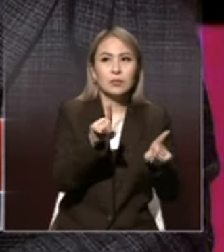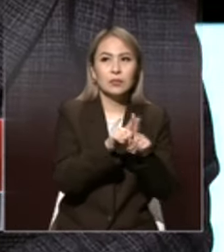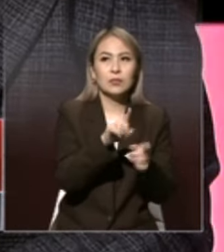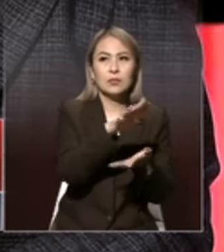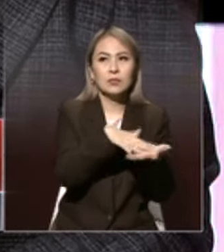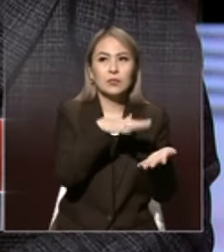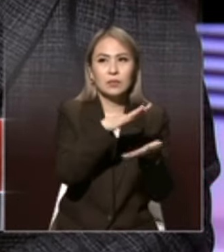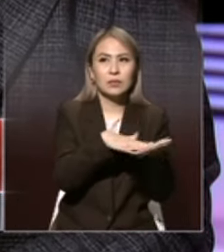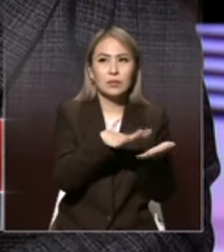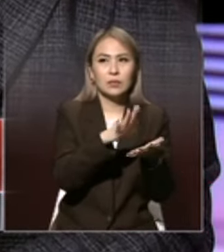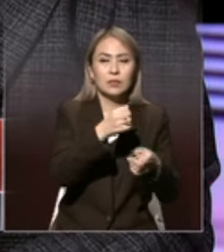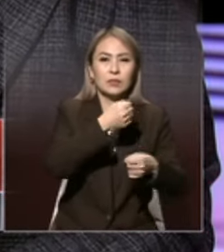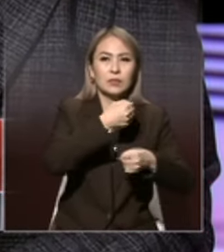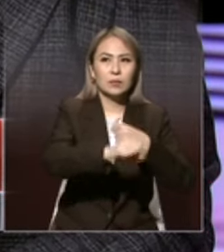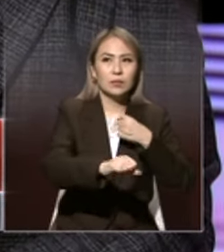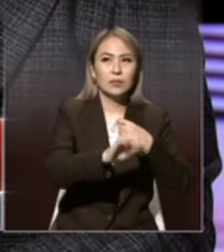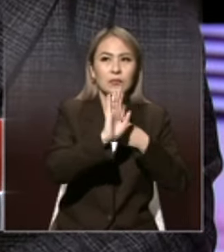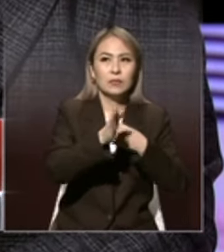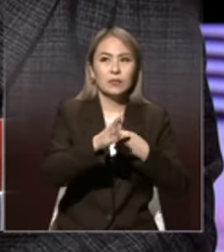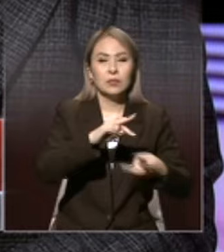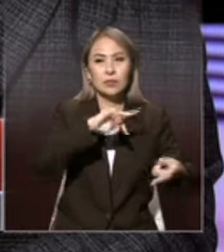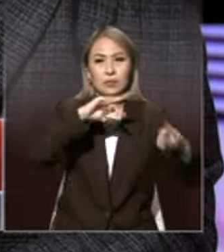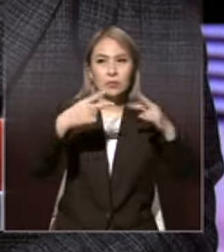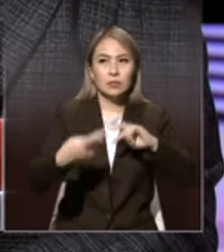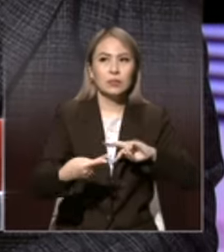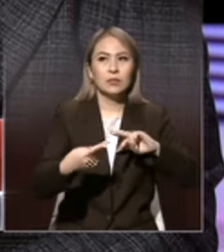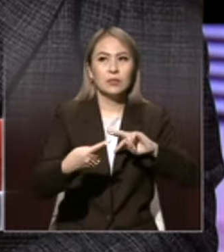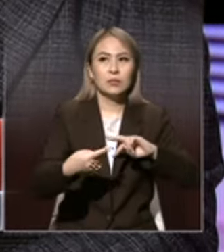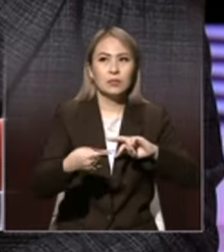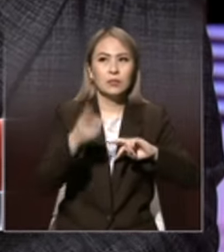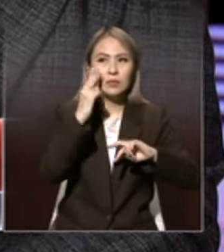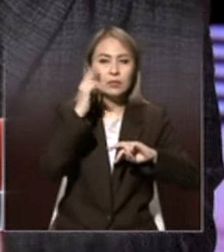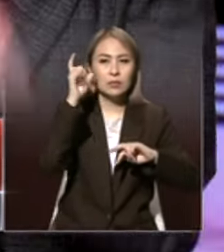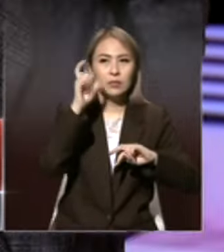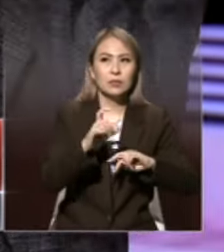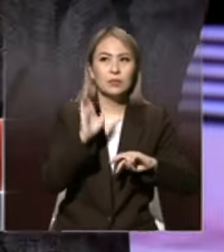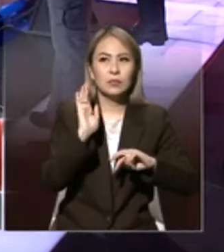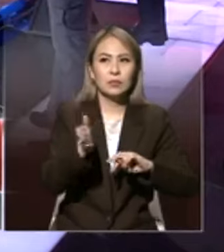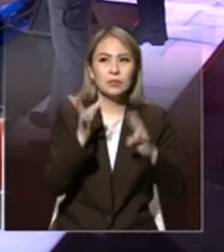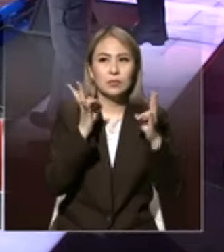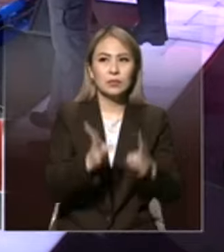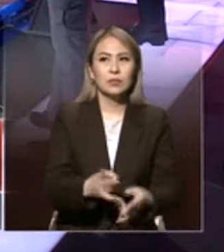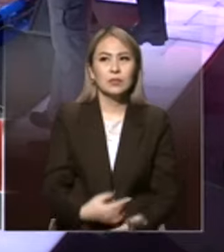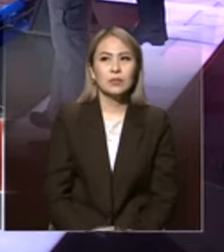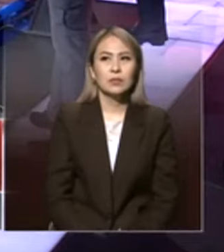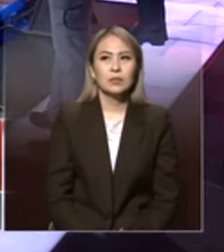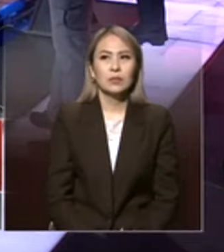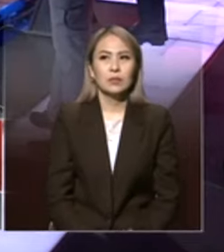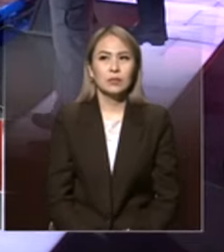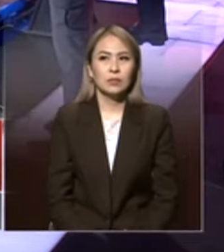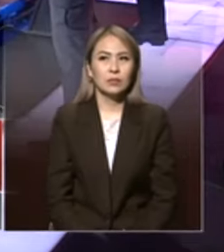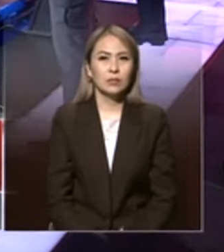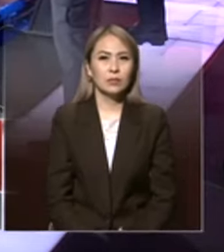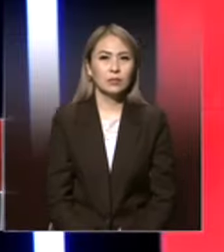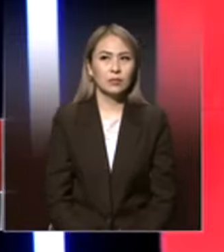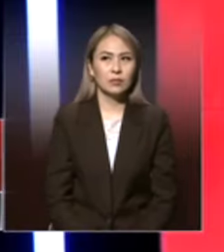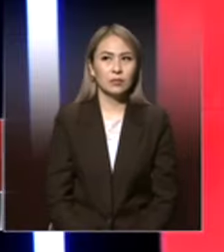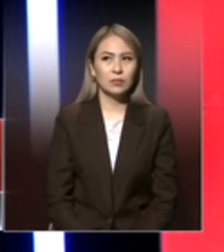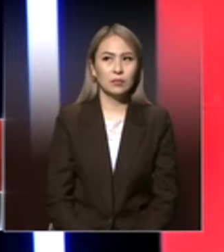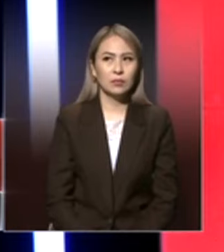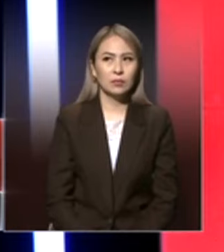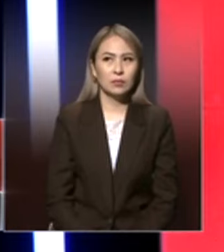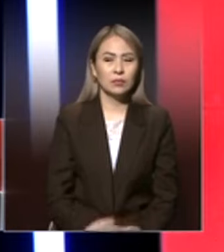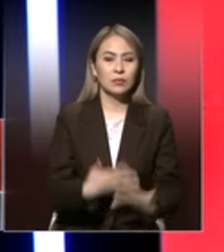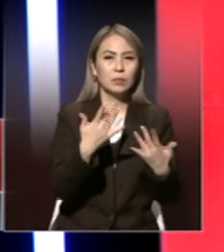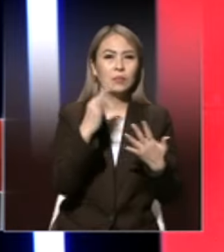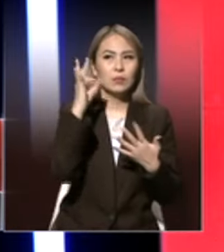қарай физикалық зорлық зомбылыққа өтеді. Сөйтіп одан кейін біз қайтадан ер азамат кінәлі дейміз. Қойыңызшы, ер азаматтар бір зорлық зомбылық көріп жатыр деген енді ол бір қанша